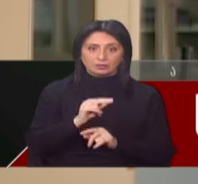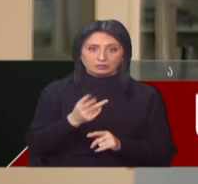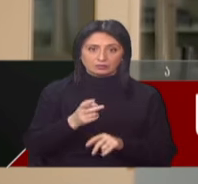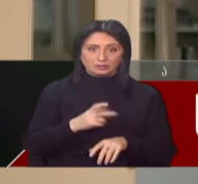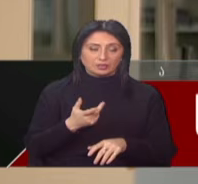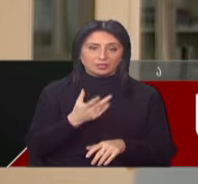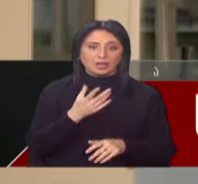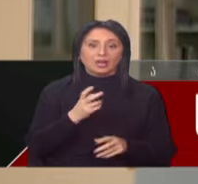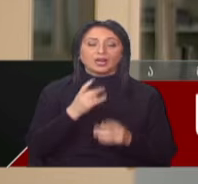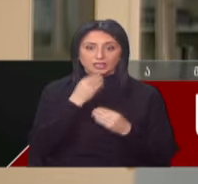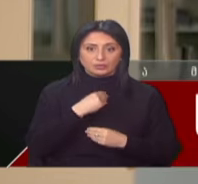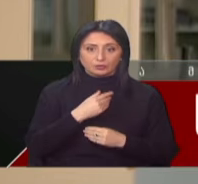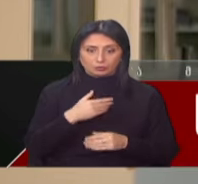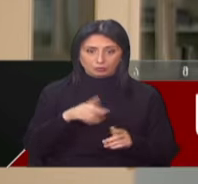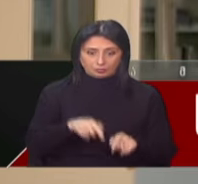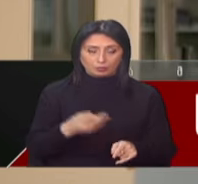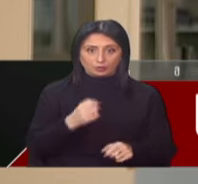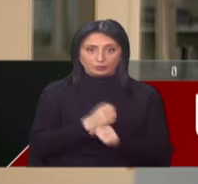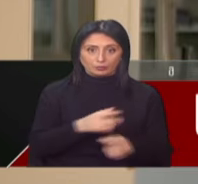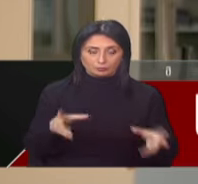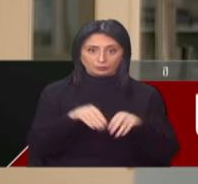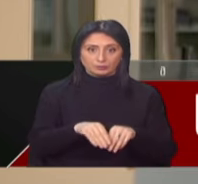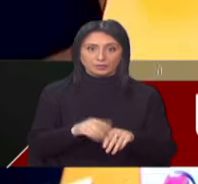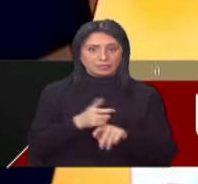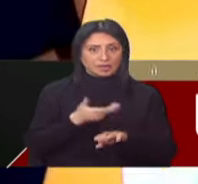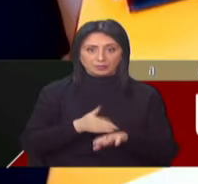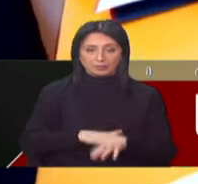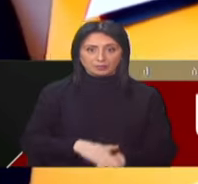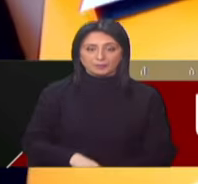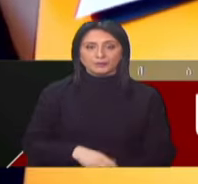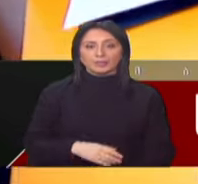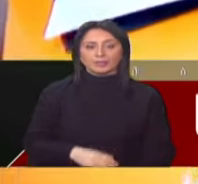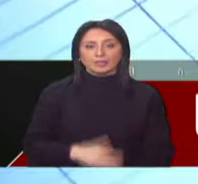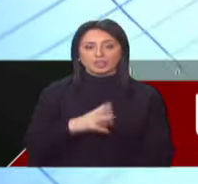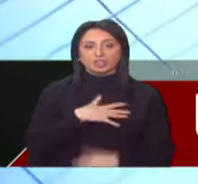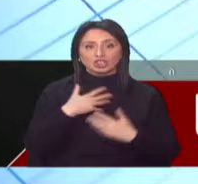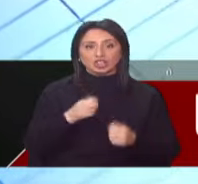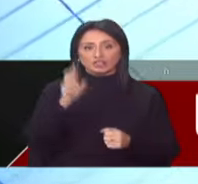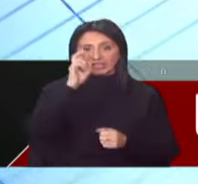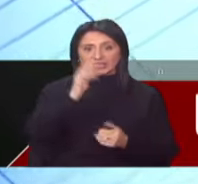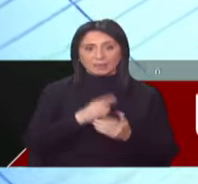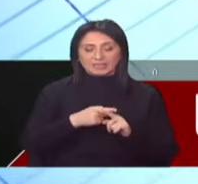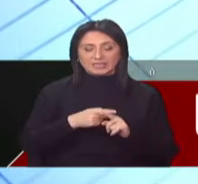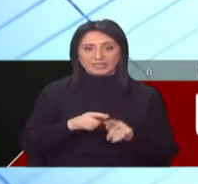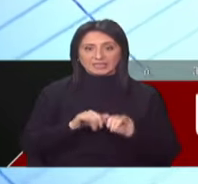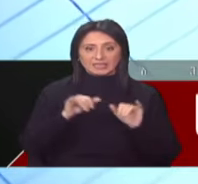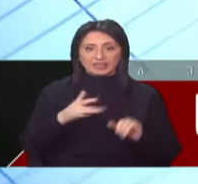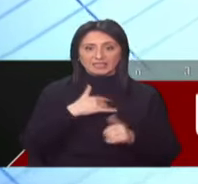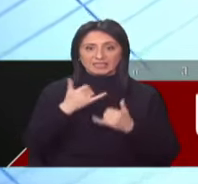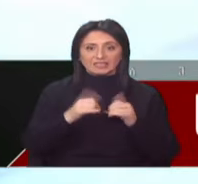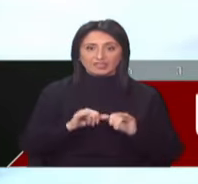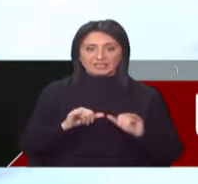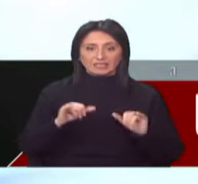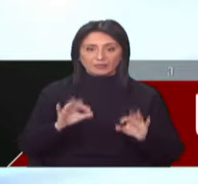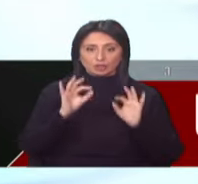სამედიცინო ტურიზმისთან დაკავშირებით საზღვარგარეთ წასვლა ძალიან ძიმეა. ჯანდაცვის სექტორში სახელმწიფოს წილის გაზრდა და სერვისების